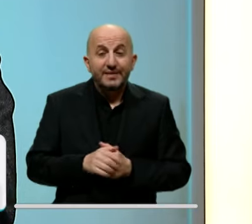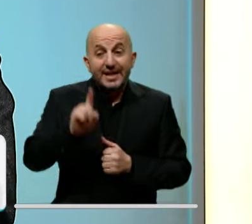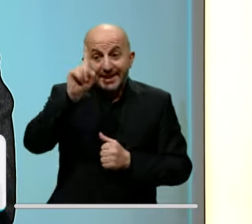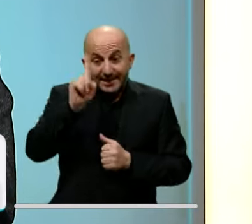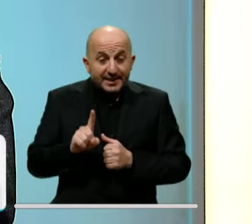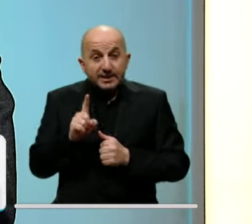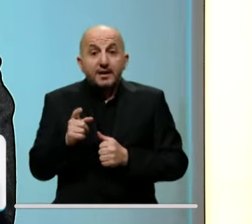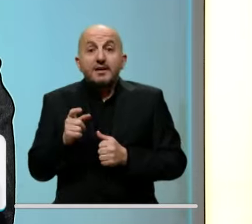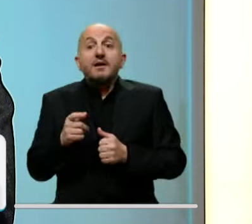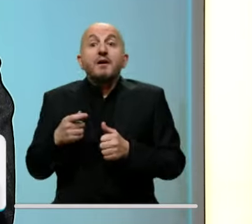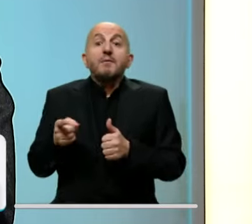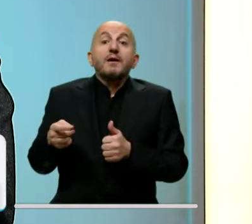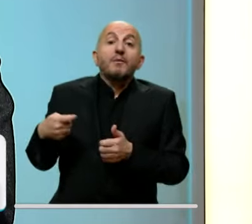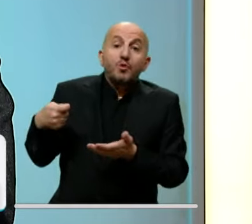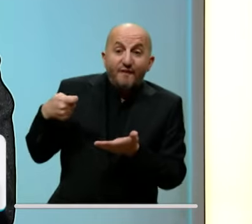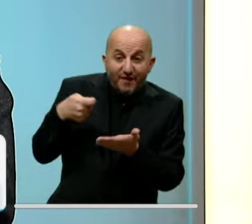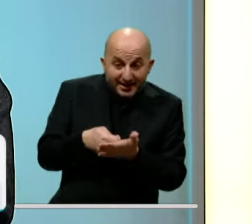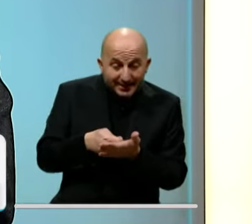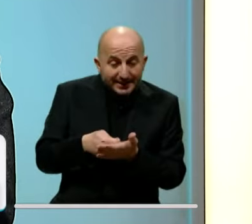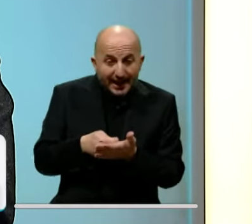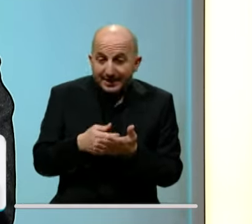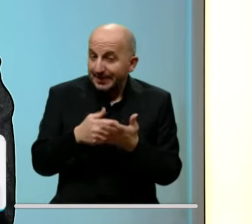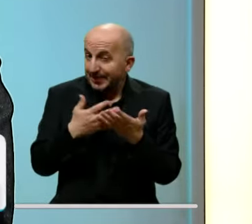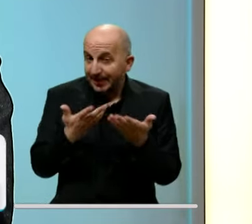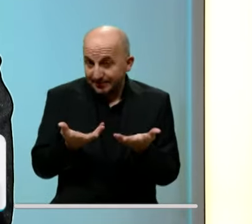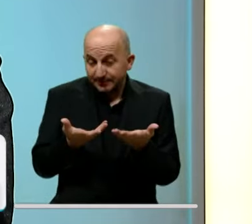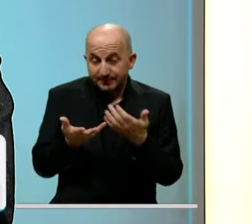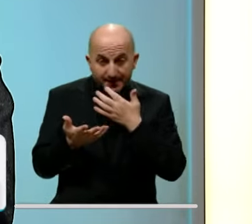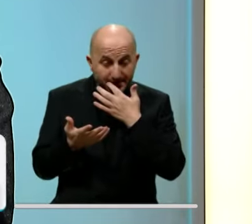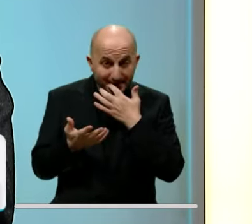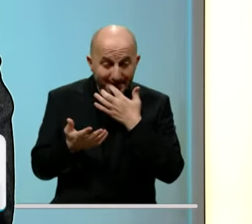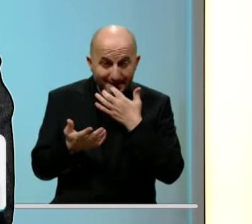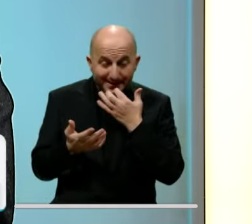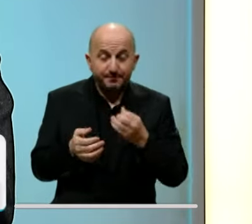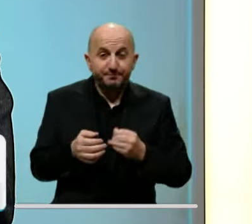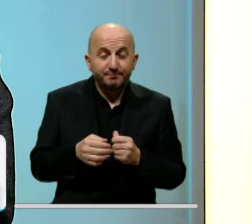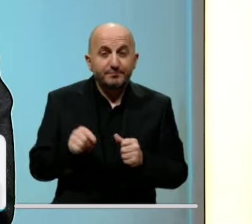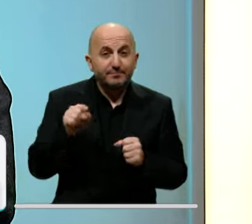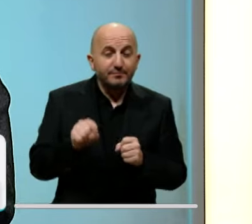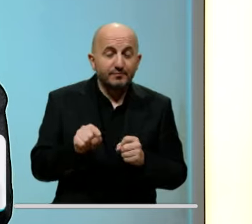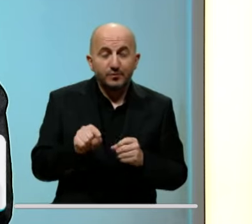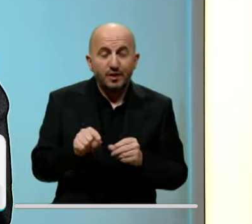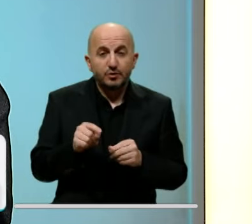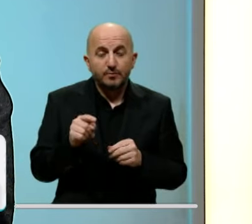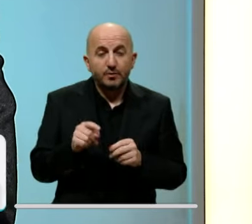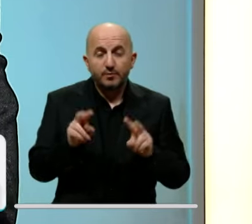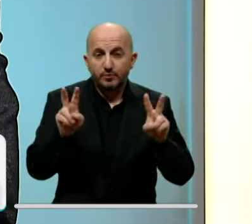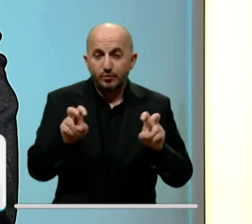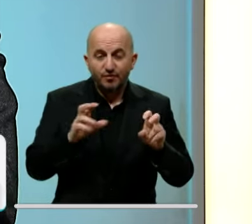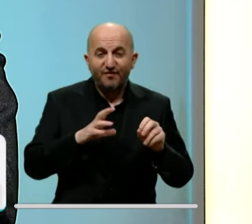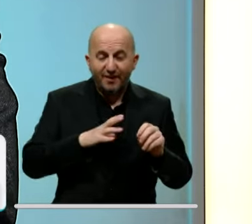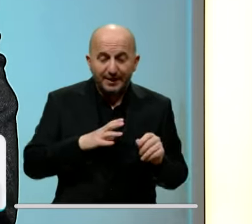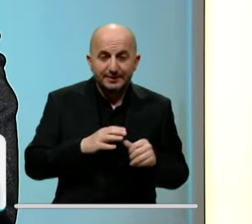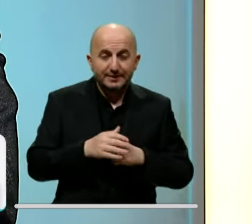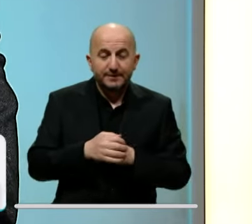baştan bunu verirken eee durum nedir Eee Burada da şöyle bir husus var